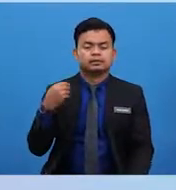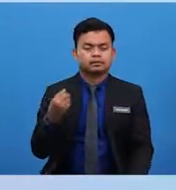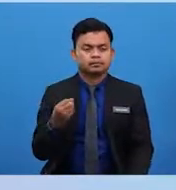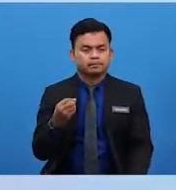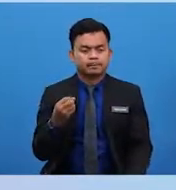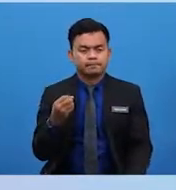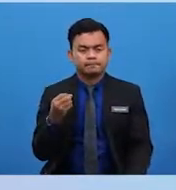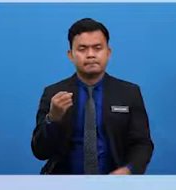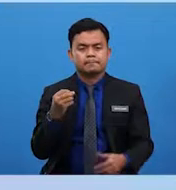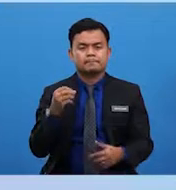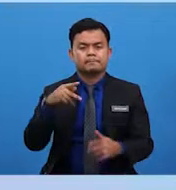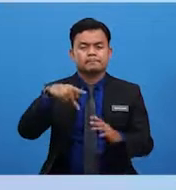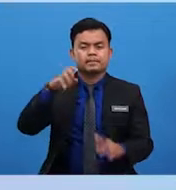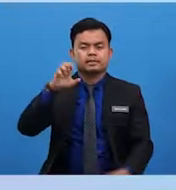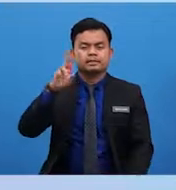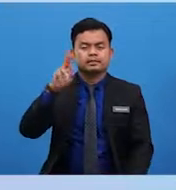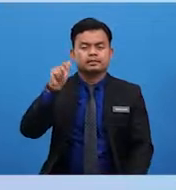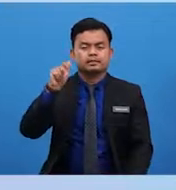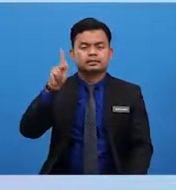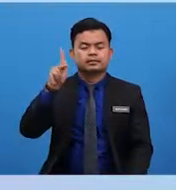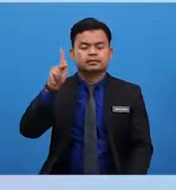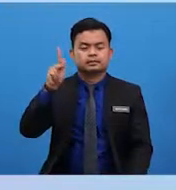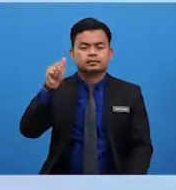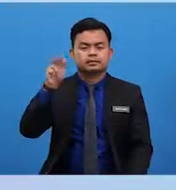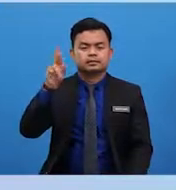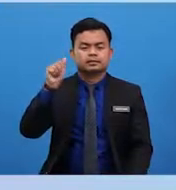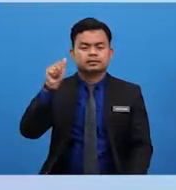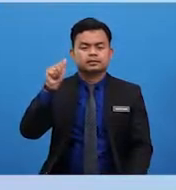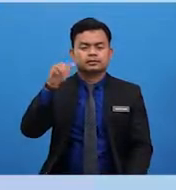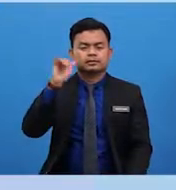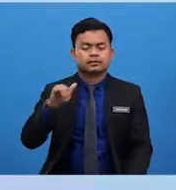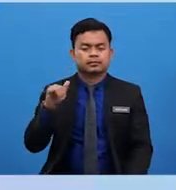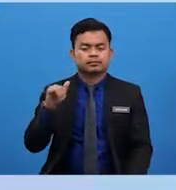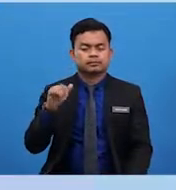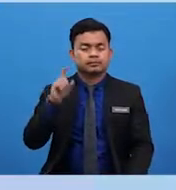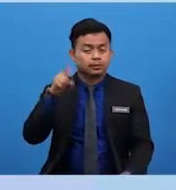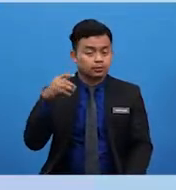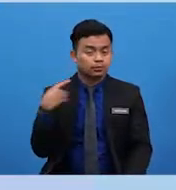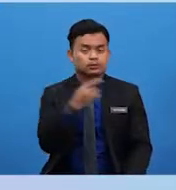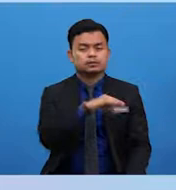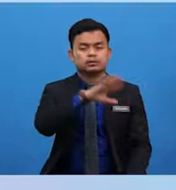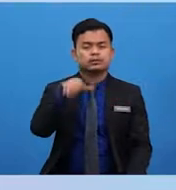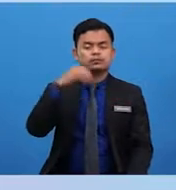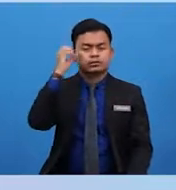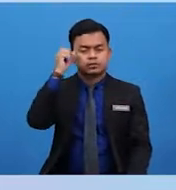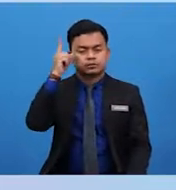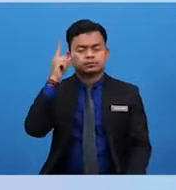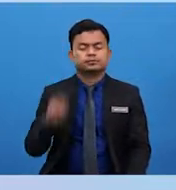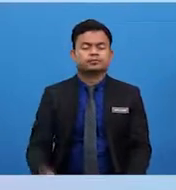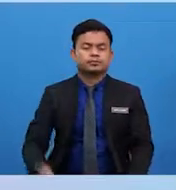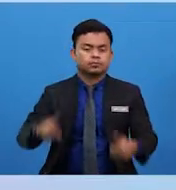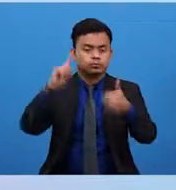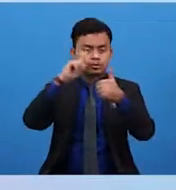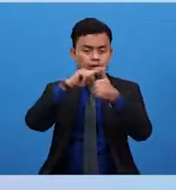ketahuilah tiap menciumi Terangkan satu persatu anterin putih Harmoni pengulangan dan sebagai MC gokil dari ST harmoney